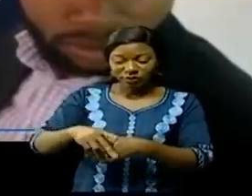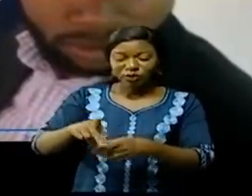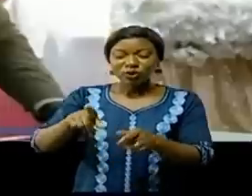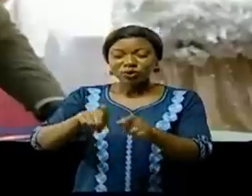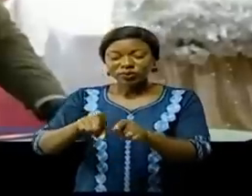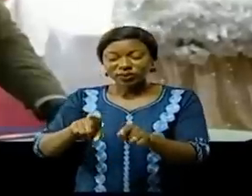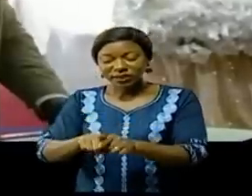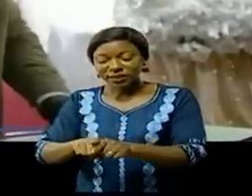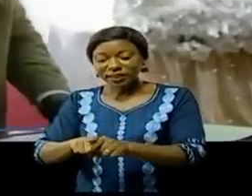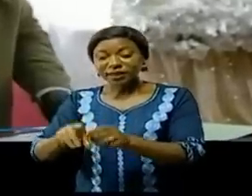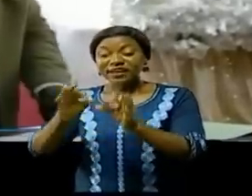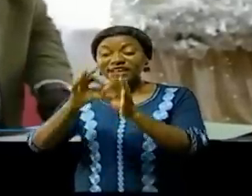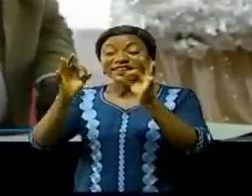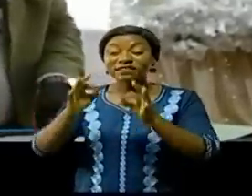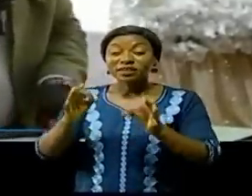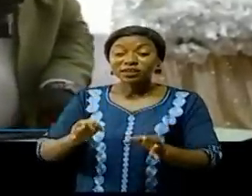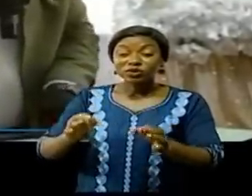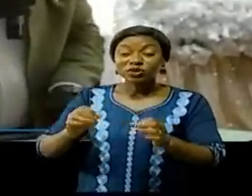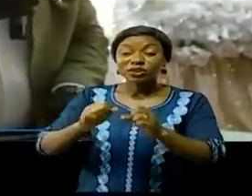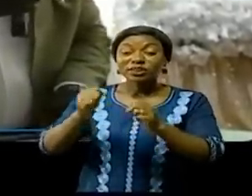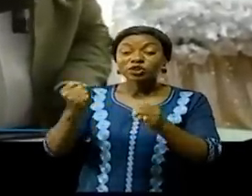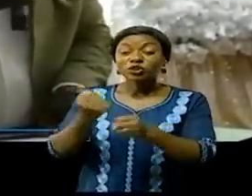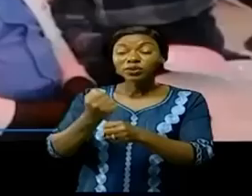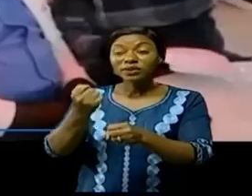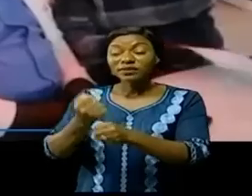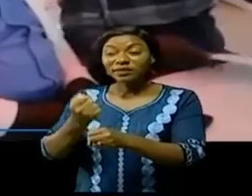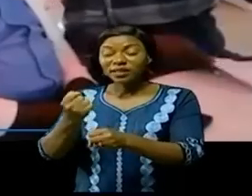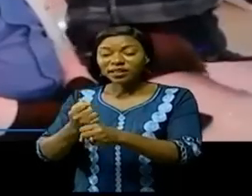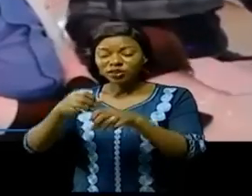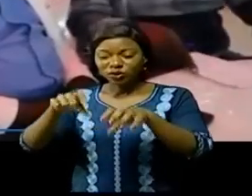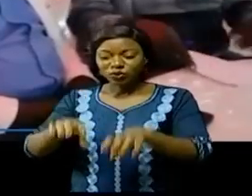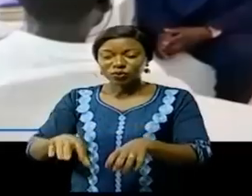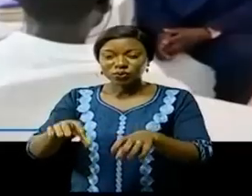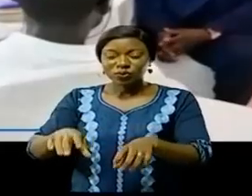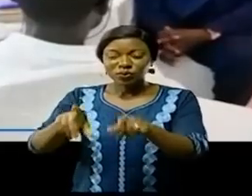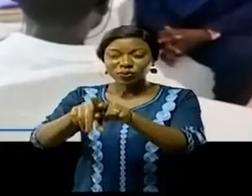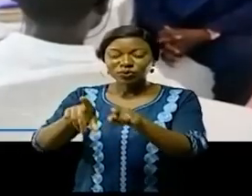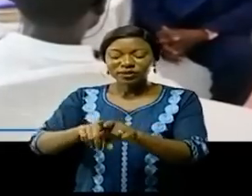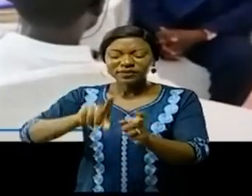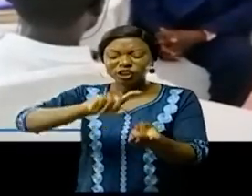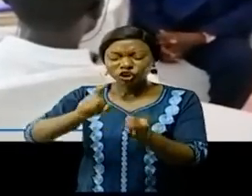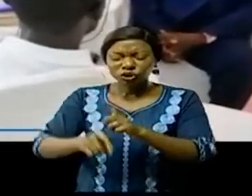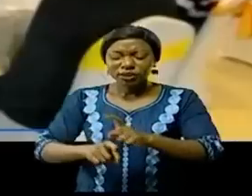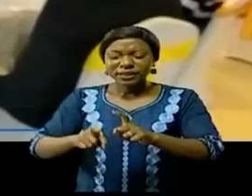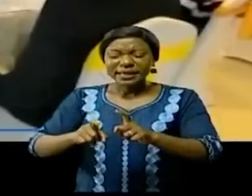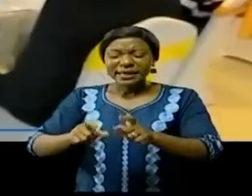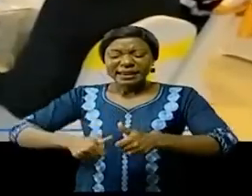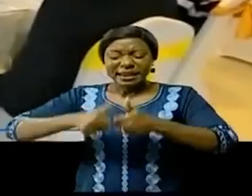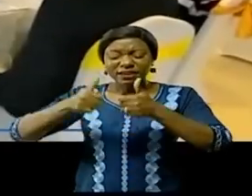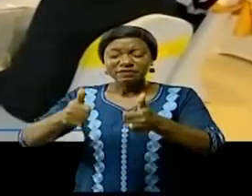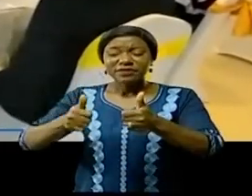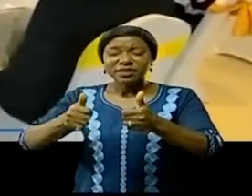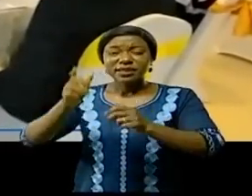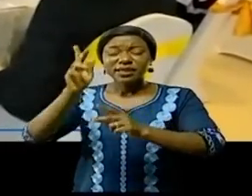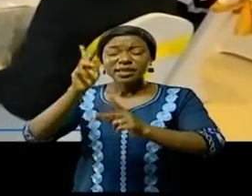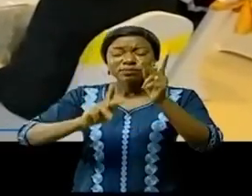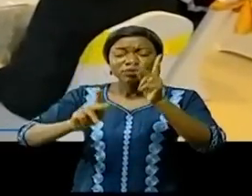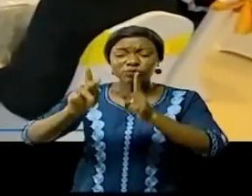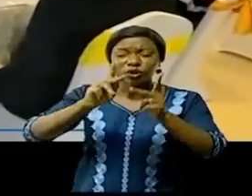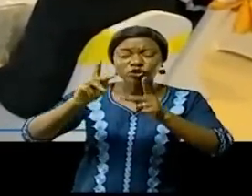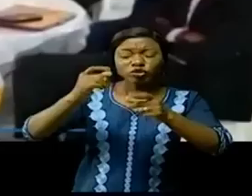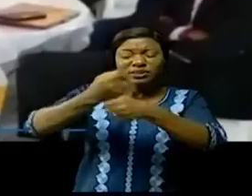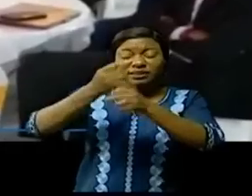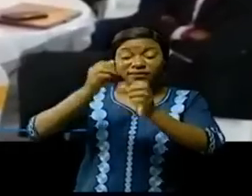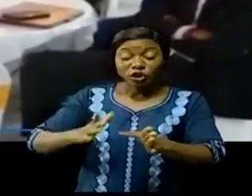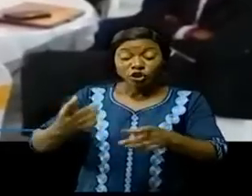la Fédération des entreprises du Congo, milite pour l'amélioration des conditions de vie des travailleurs. À l'occasion de la célébration de la journée du travail